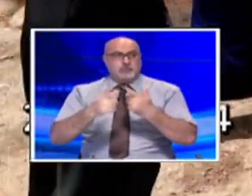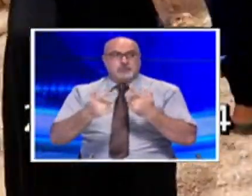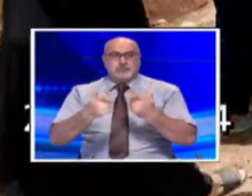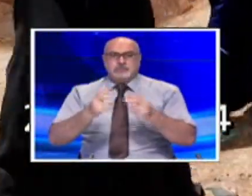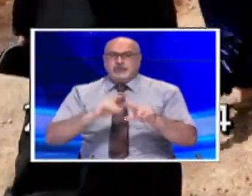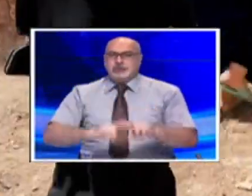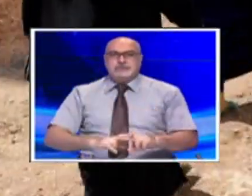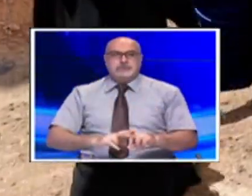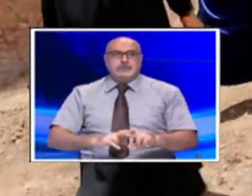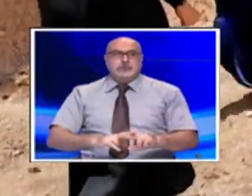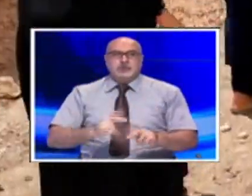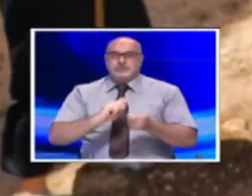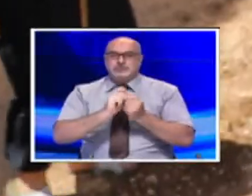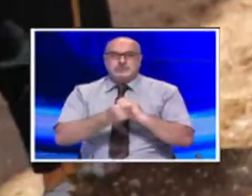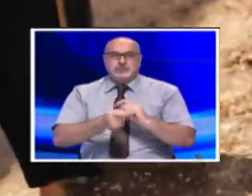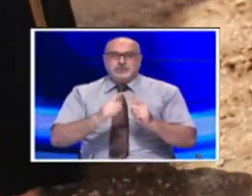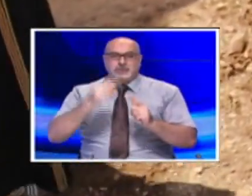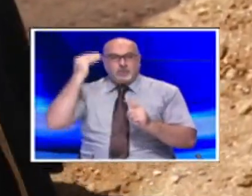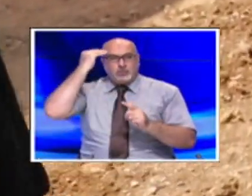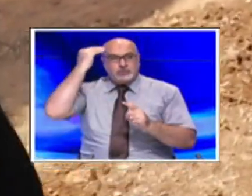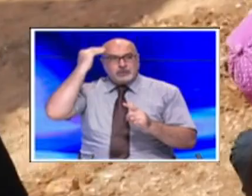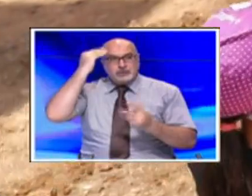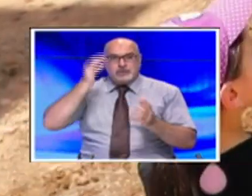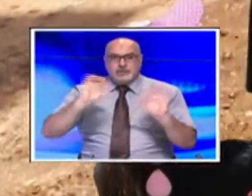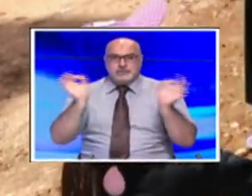أنها تغيرت فقط في أذهان الساكنة.